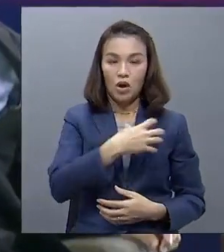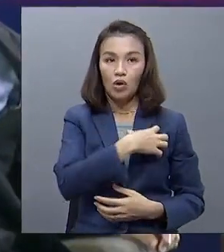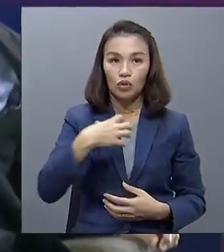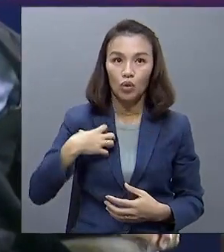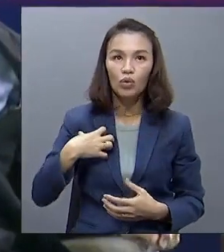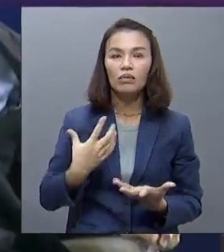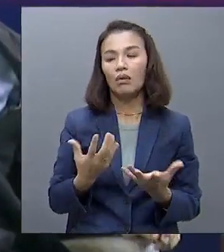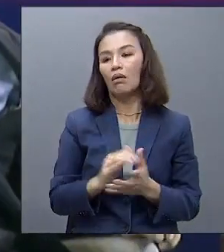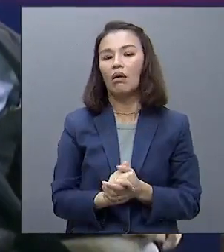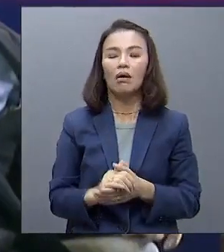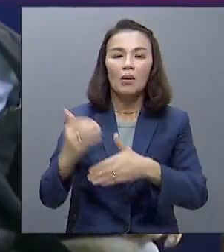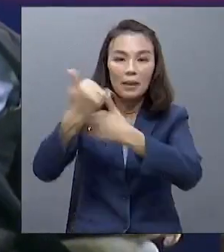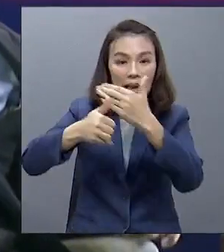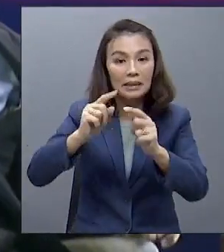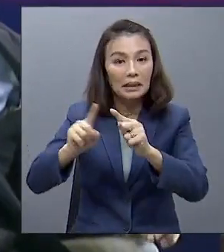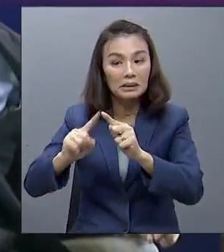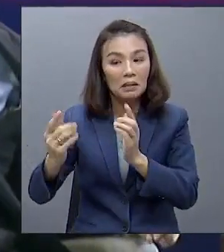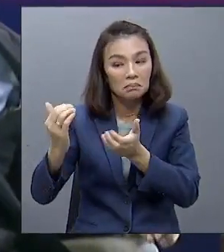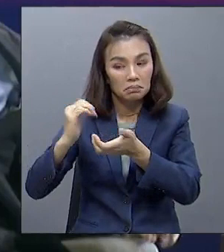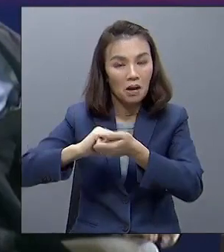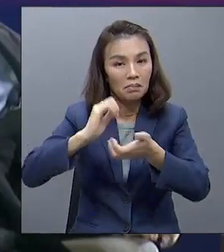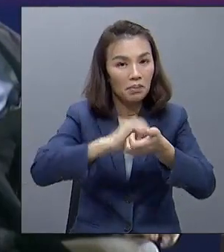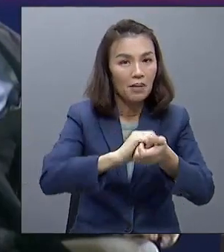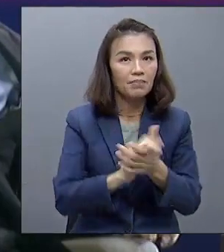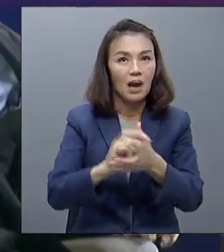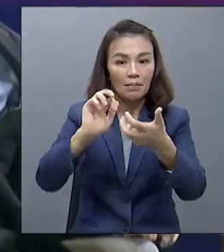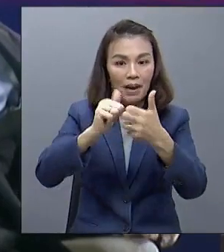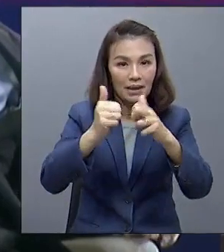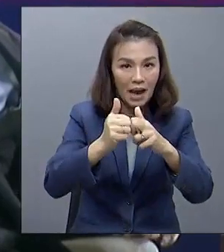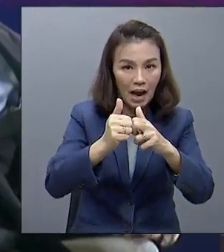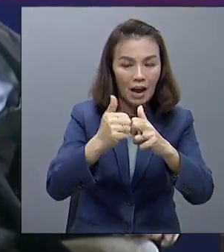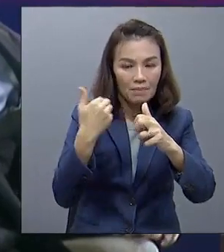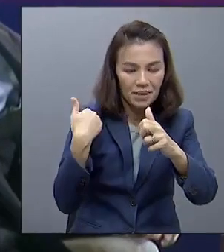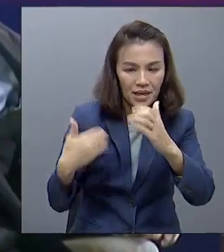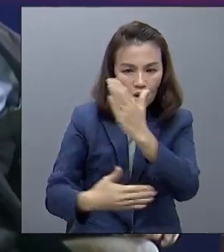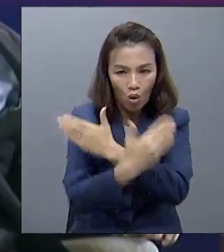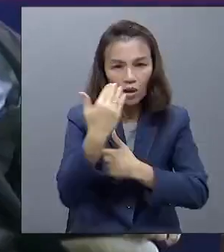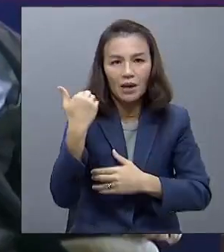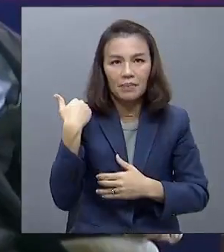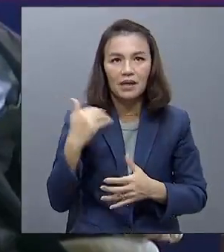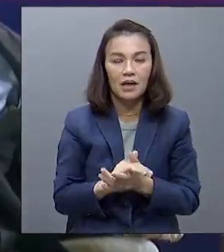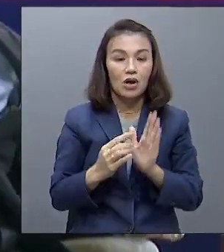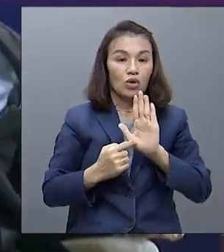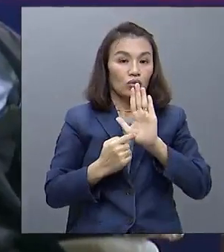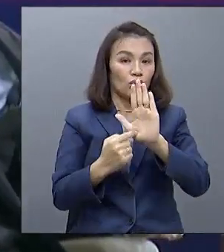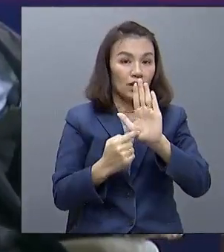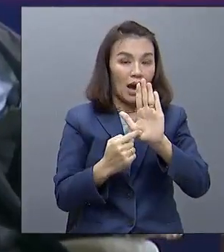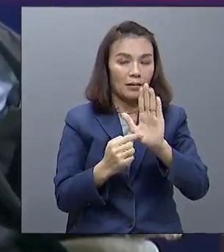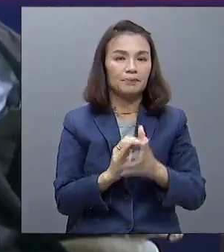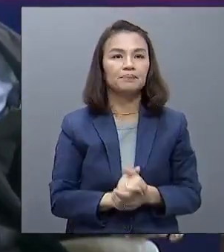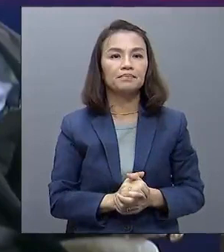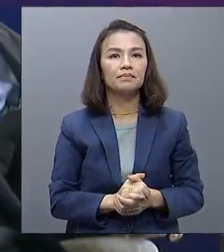นะครับและใช้ในโอกาสนี้ในวิกฤตย่อมมีโอกาสผมยกตัวอย่างเร็วๆขณะนี้เนี่ย